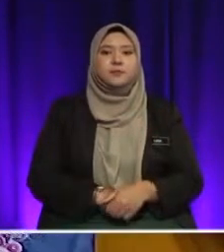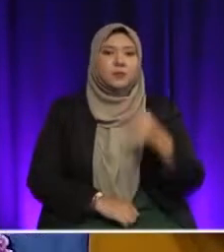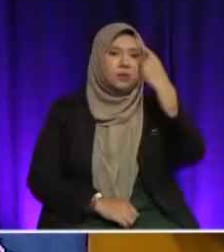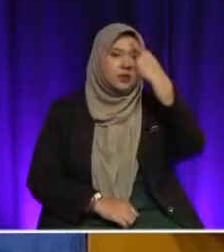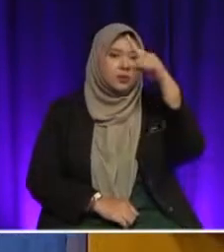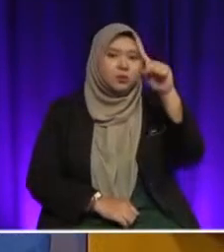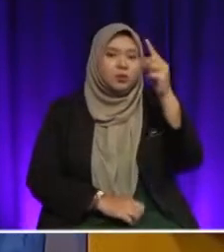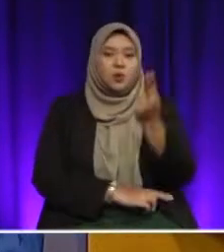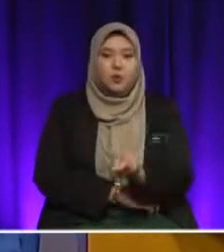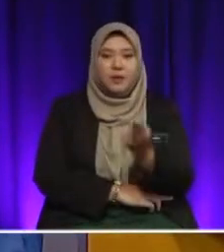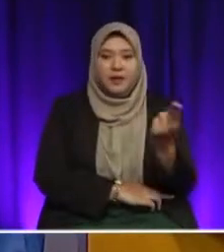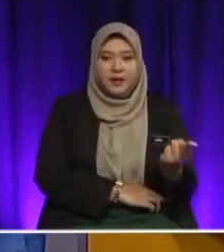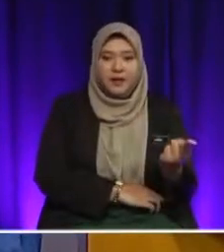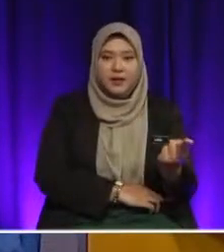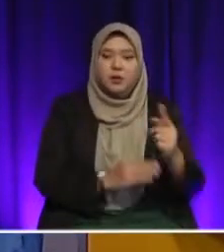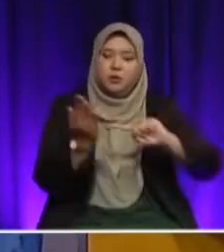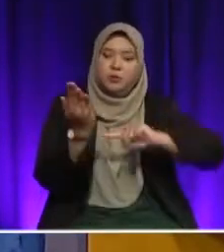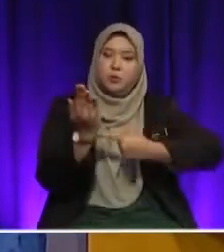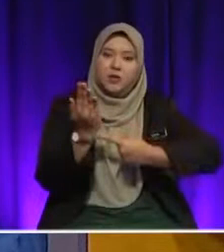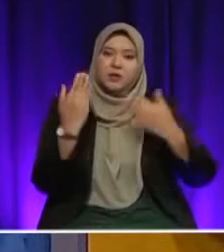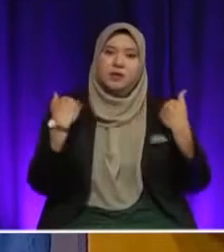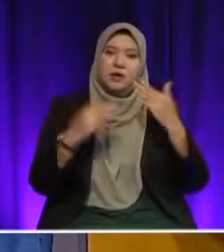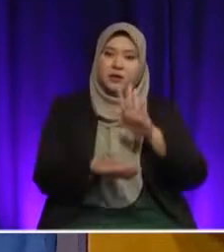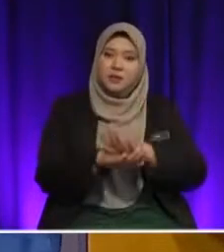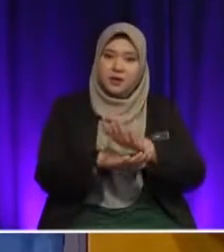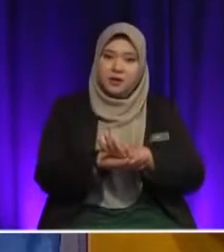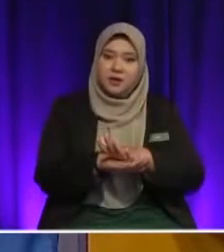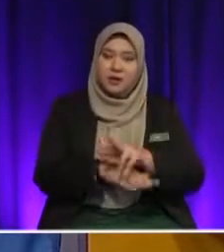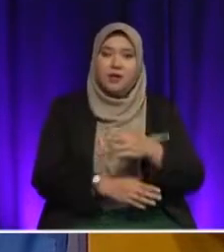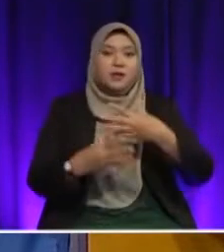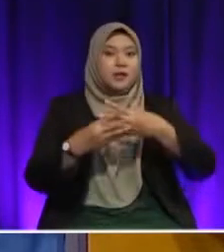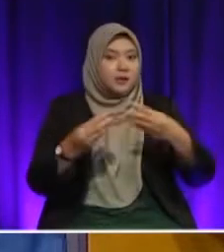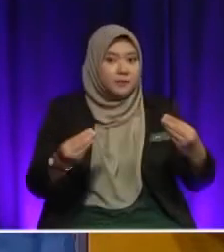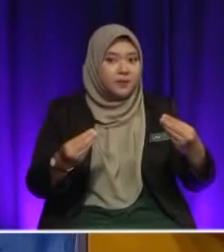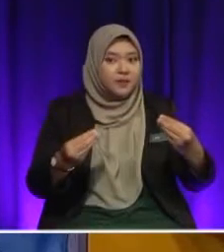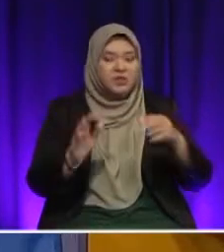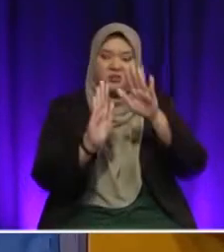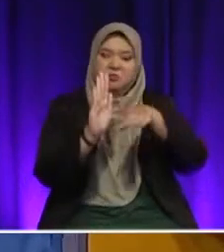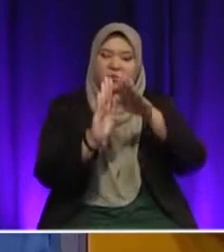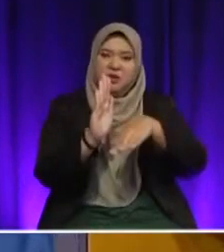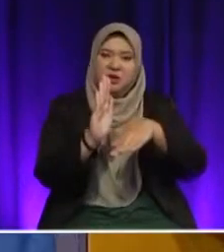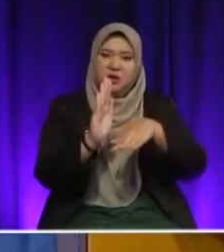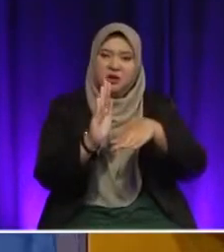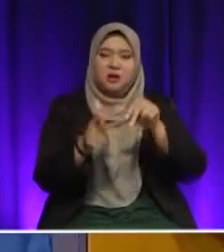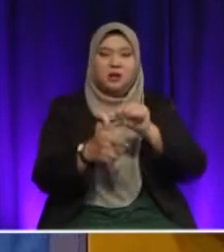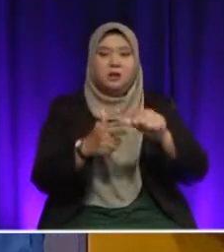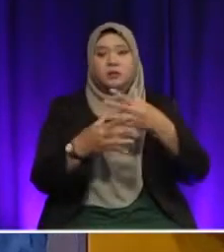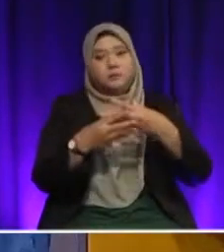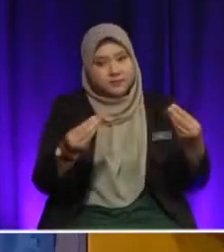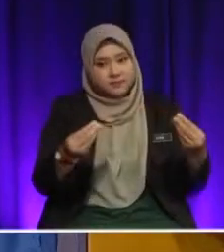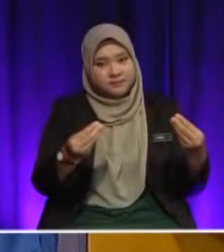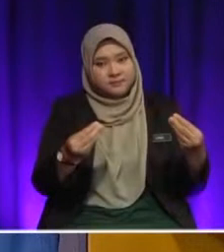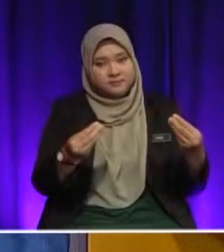habis sama ini habis coba kita guna tapi I like kalau mulut Amali itu kita adalah akhirnya tetap ada 8